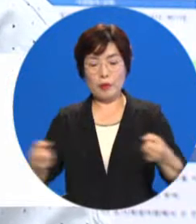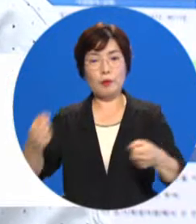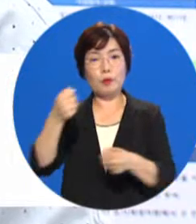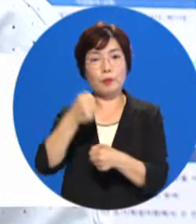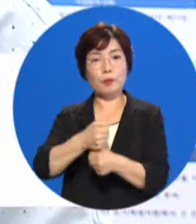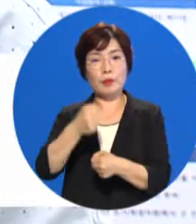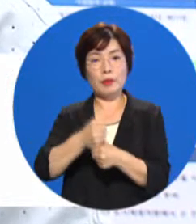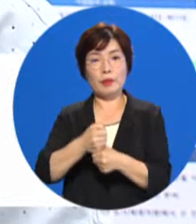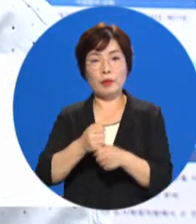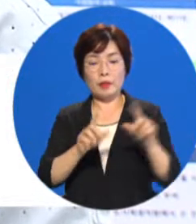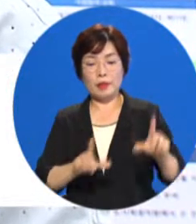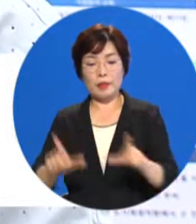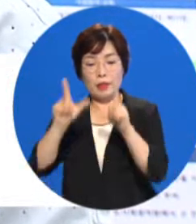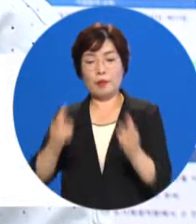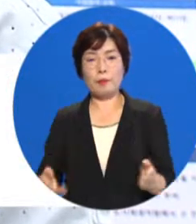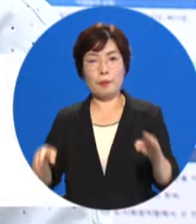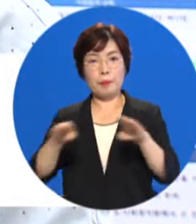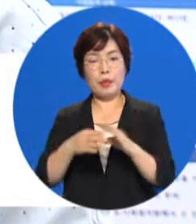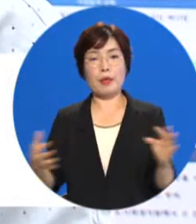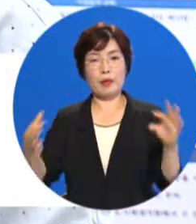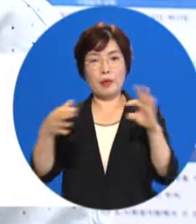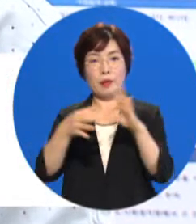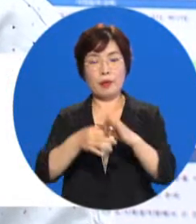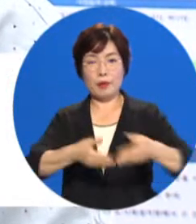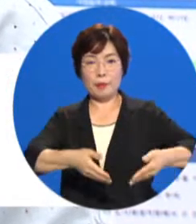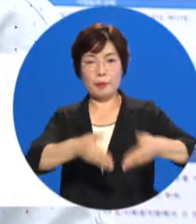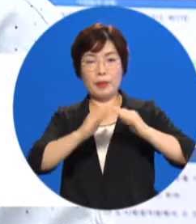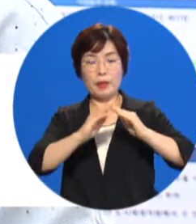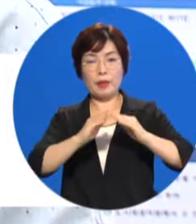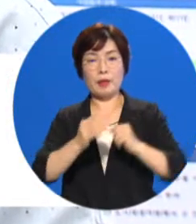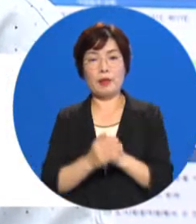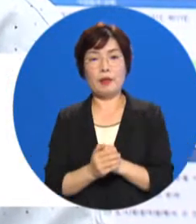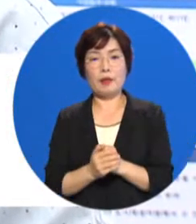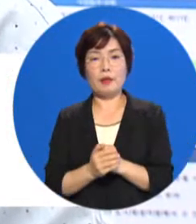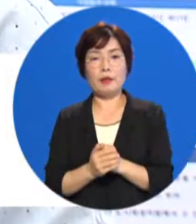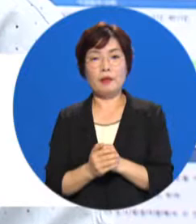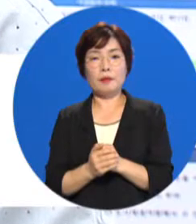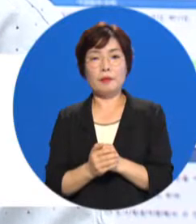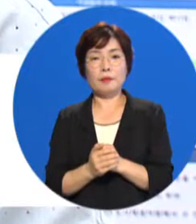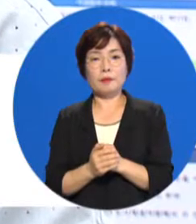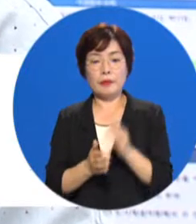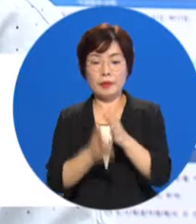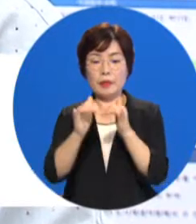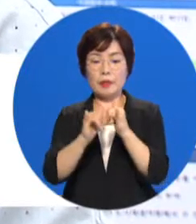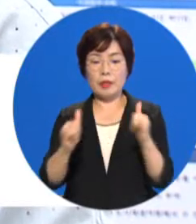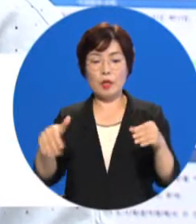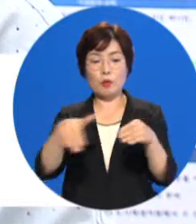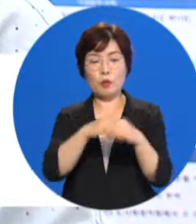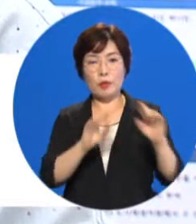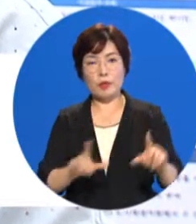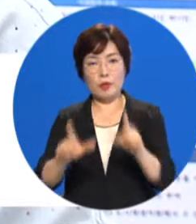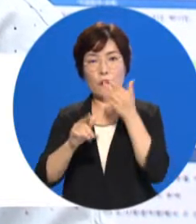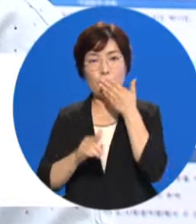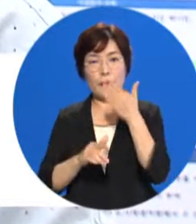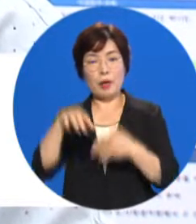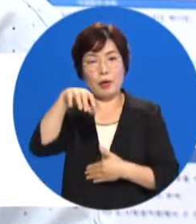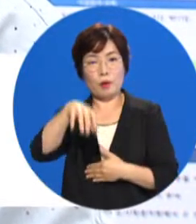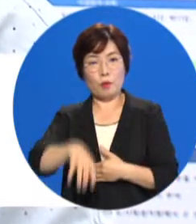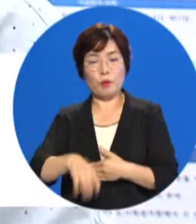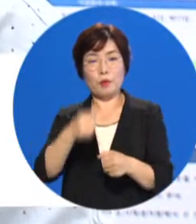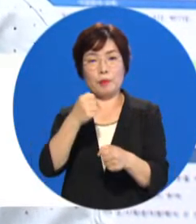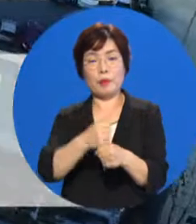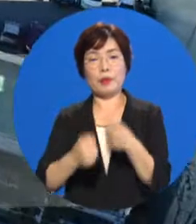거기에 생활에서 소실을 좀 저희들이 유치하여 그것의 다가 그 시민들이 문화생활 누릴 수 있는 공간을 제대로